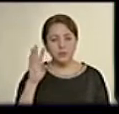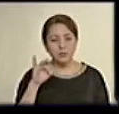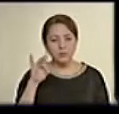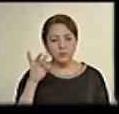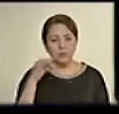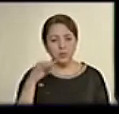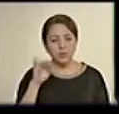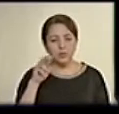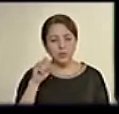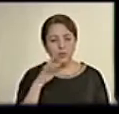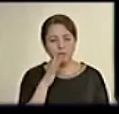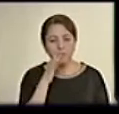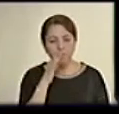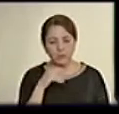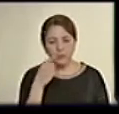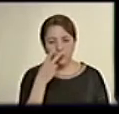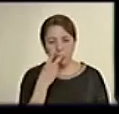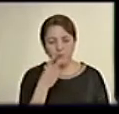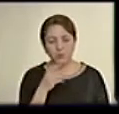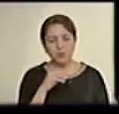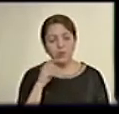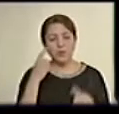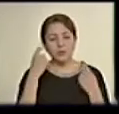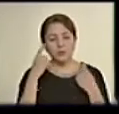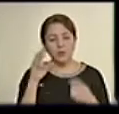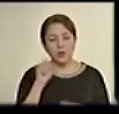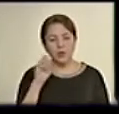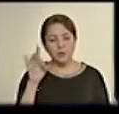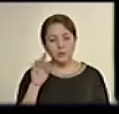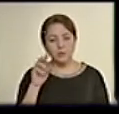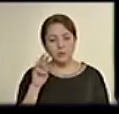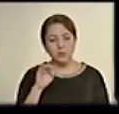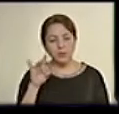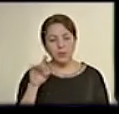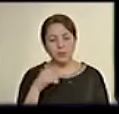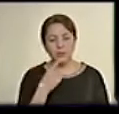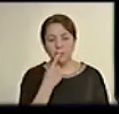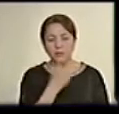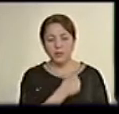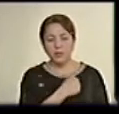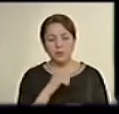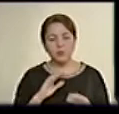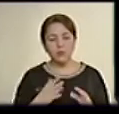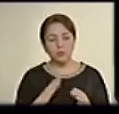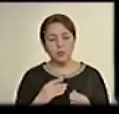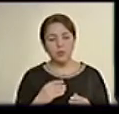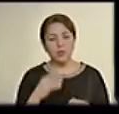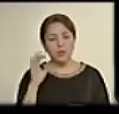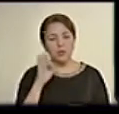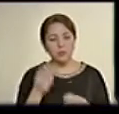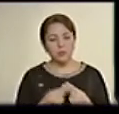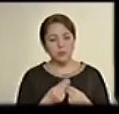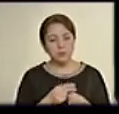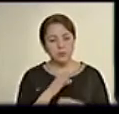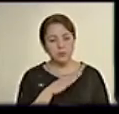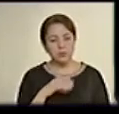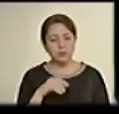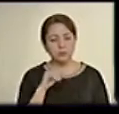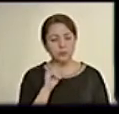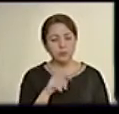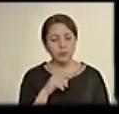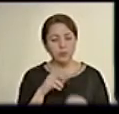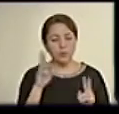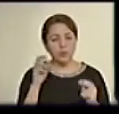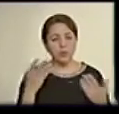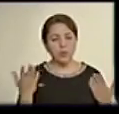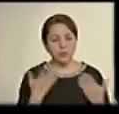Buxoro amirligidagi harbiy holat haqida sizda ma'lumot paydo bo'lgan edi. Xo'sh, ushbu mavzularni qay